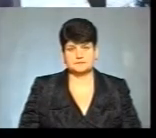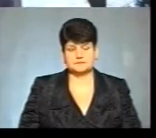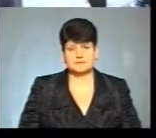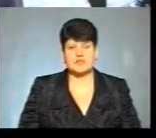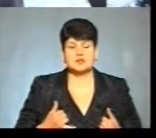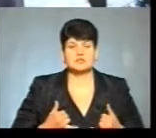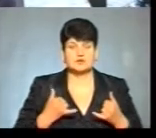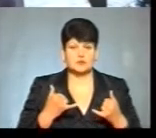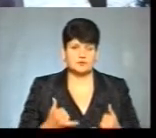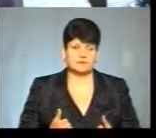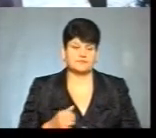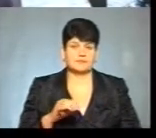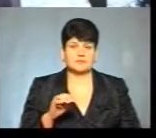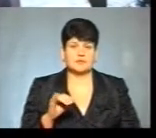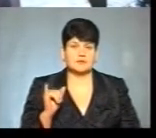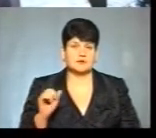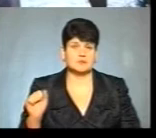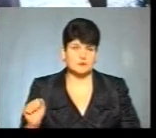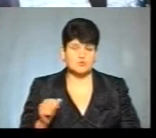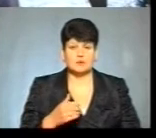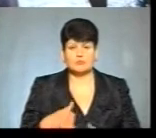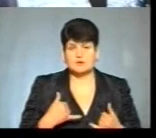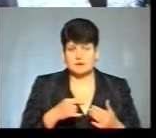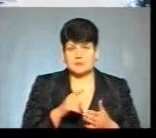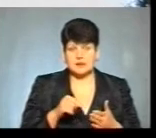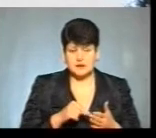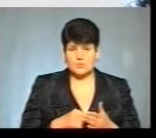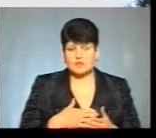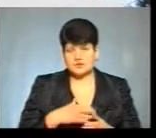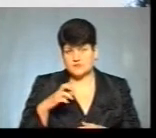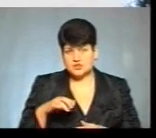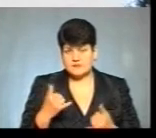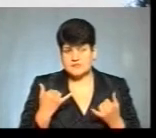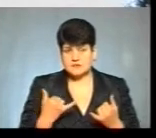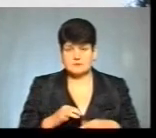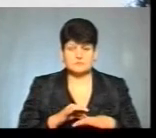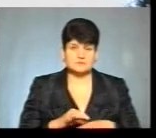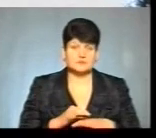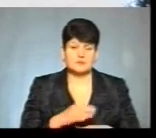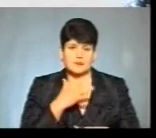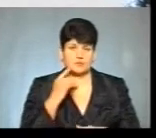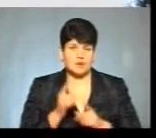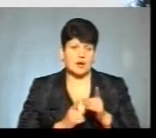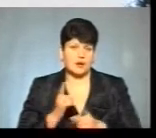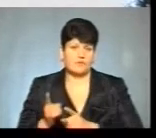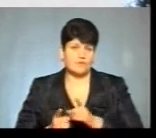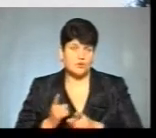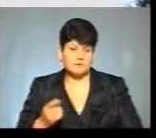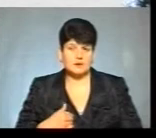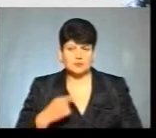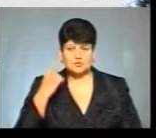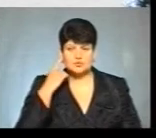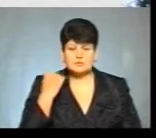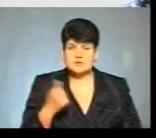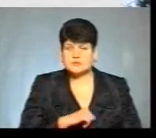Шановний Іван Дамович, хочу вам задати питання, оскільки в нашій державі зараз відбувається багато реформ, але, на мою думку, саме